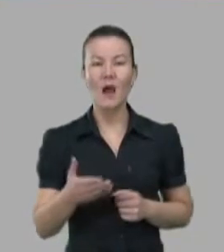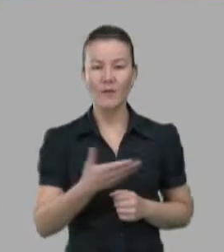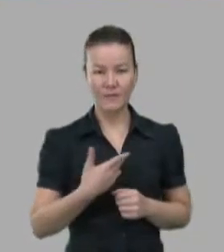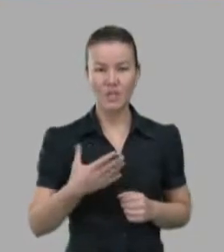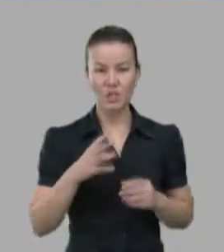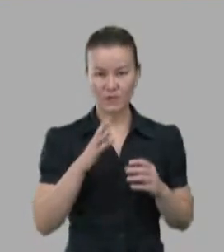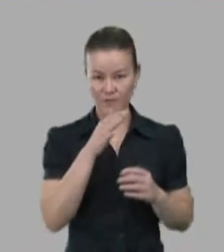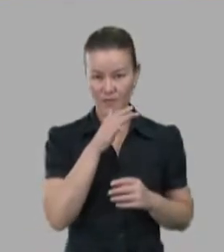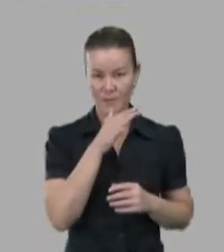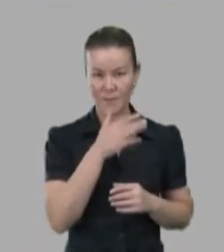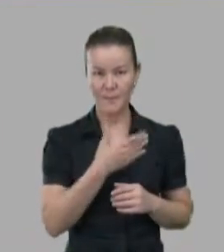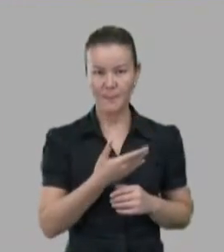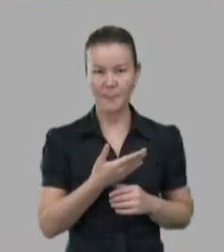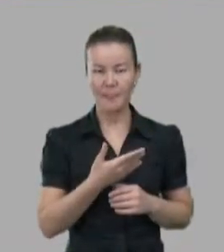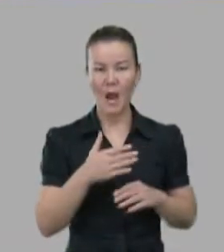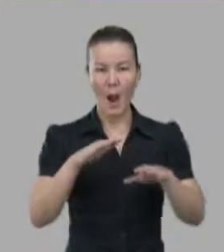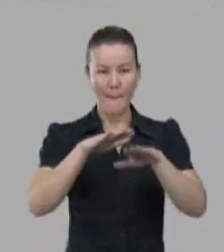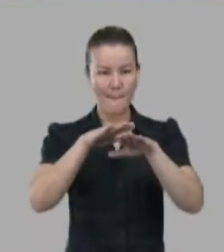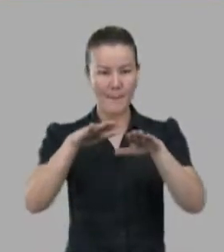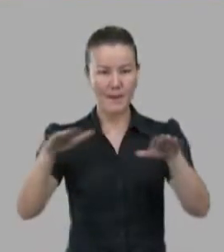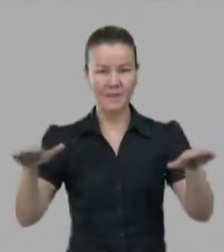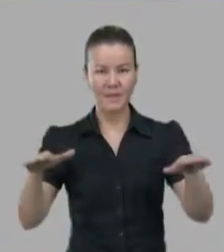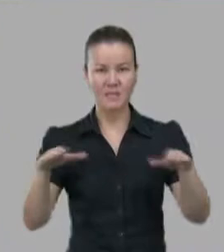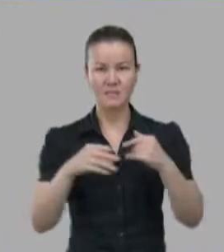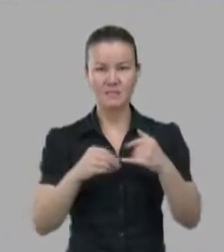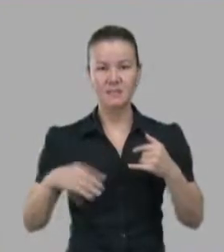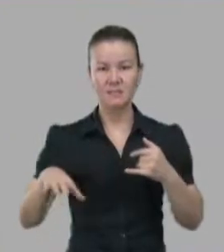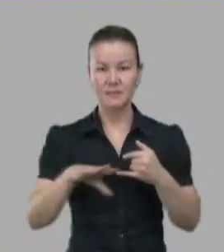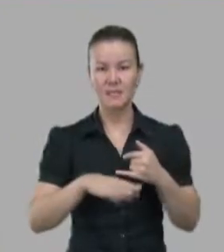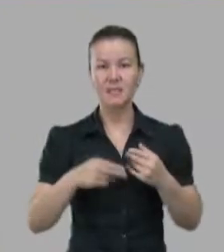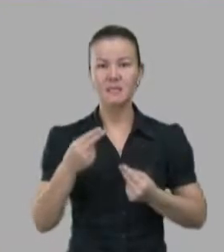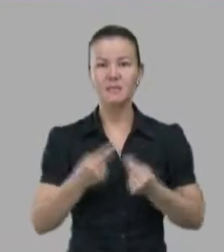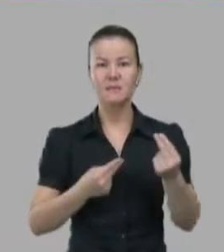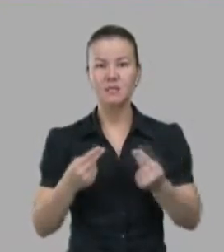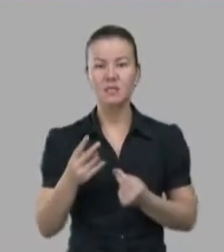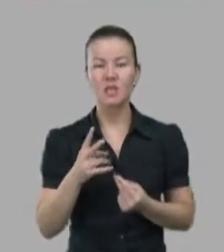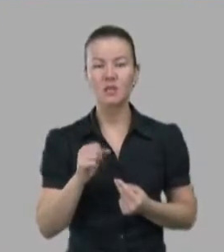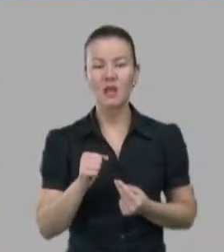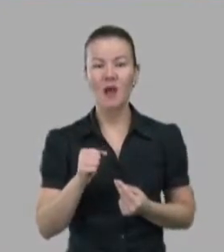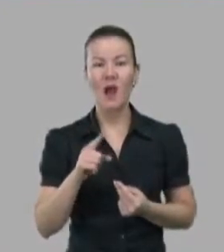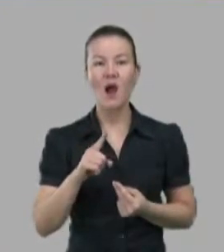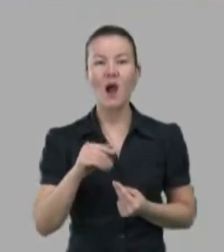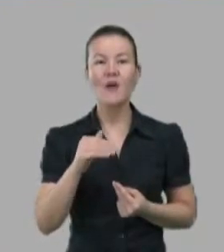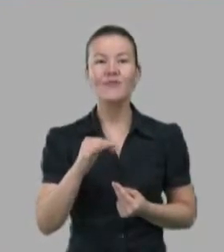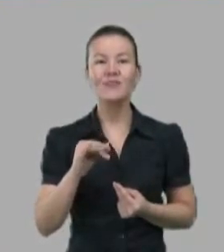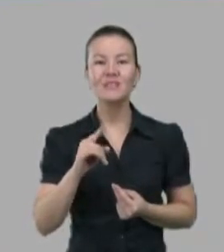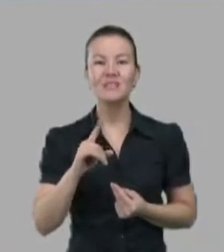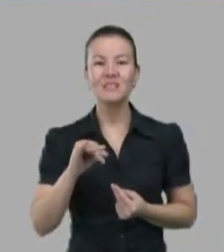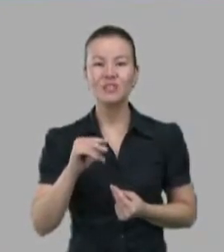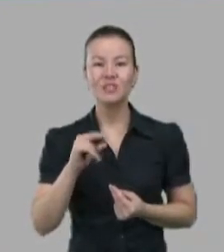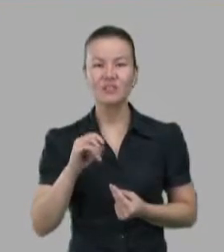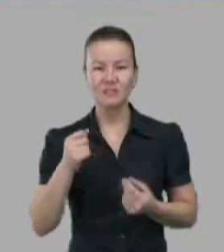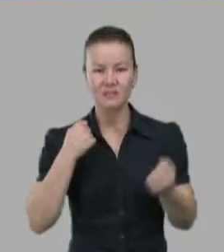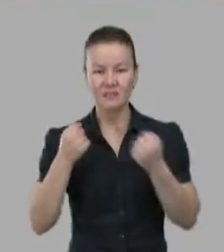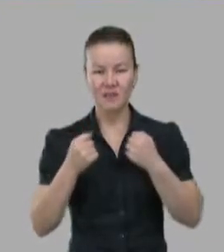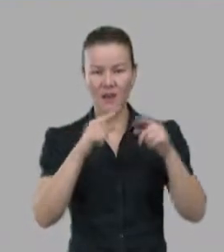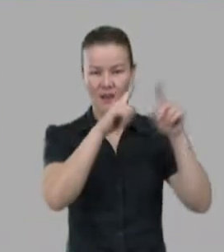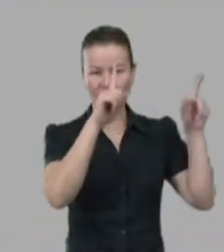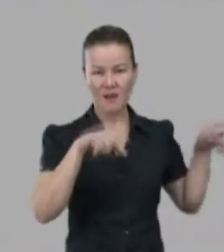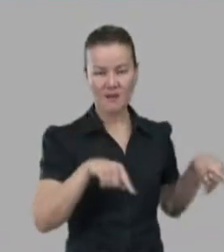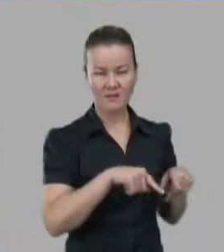В наше время поверхность Земли изображают на физических картах